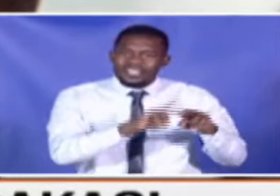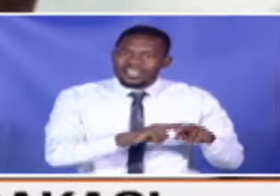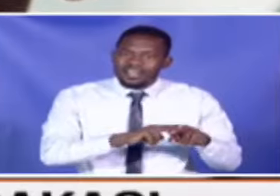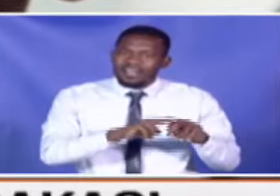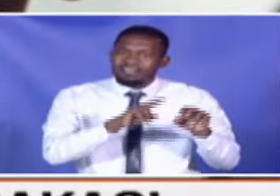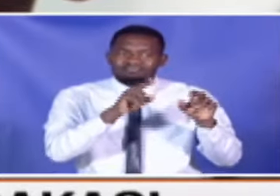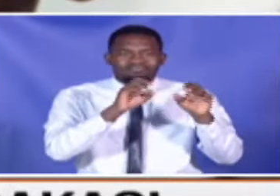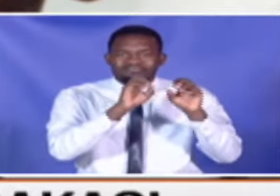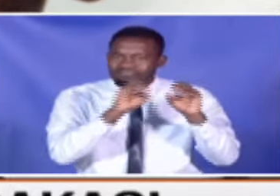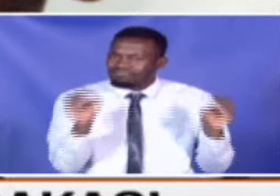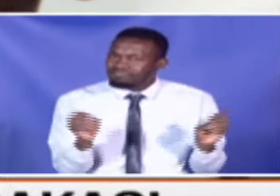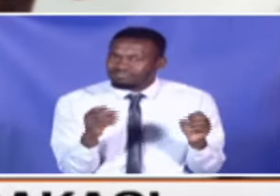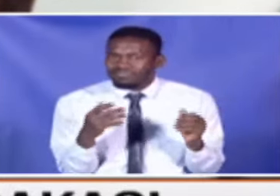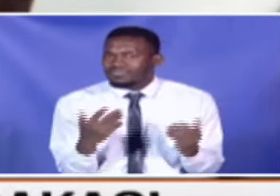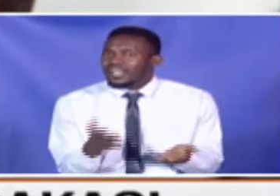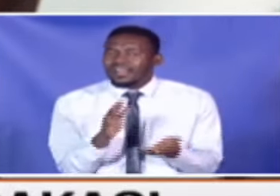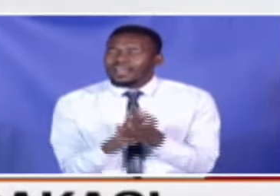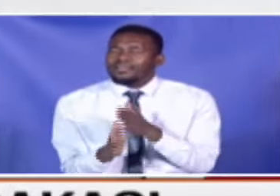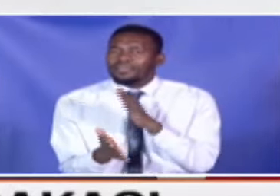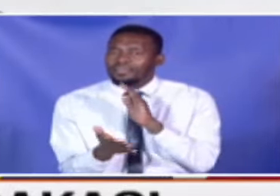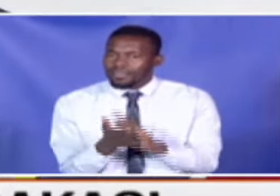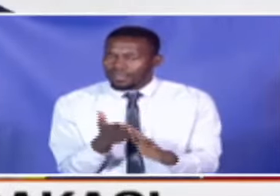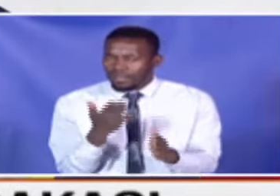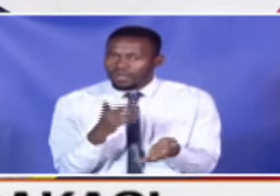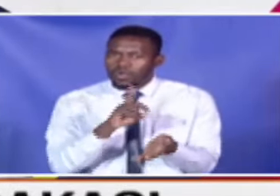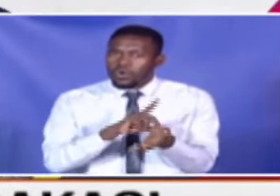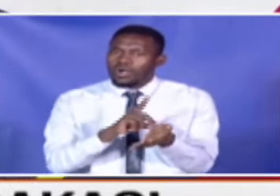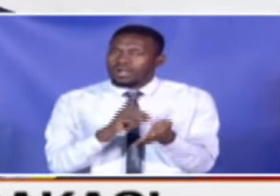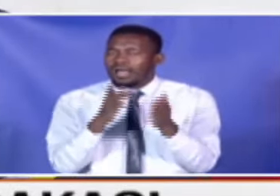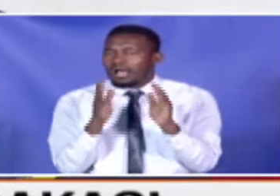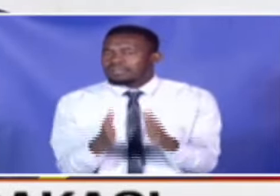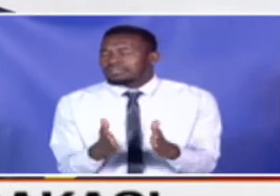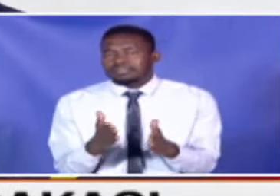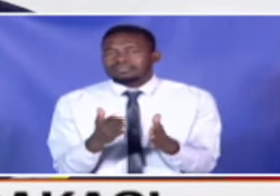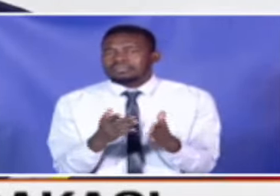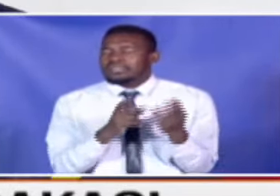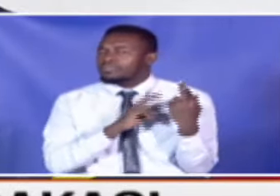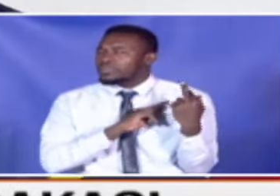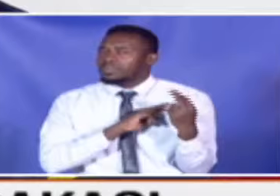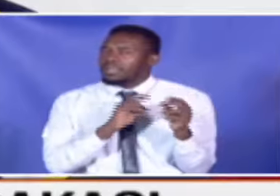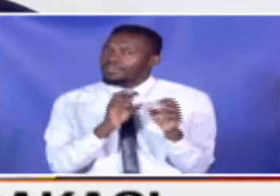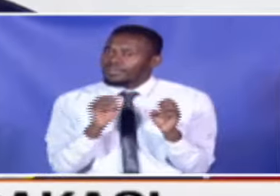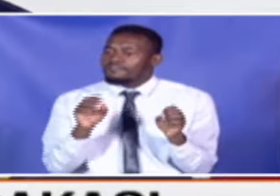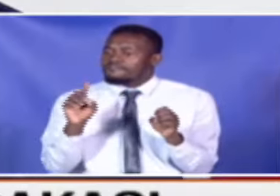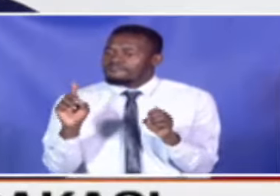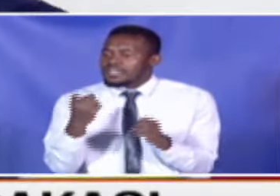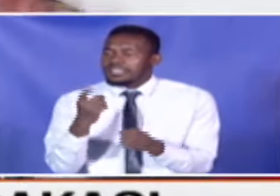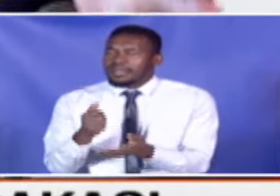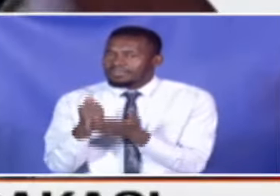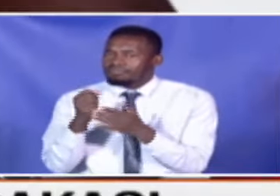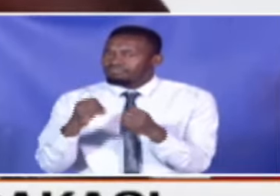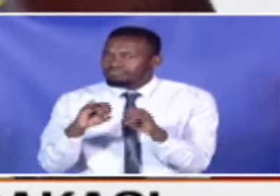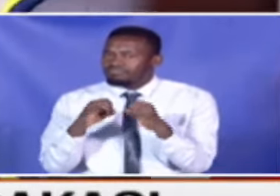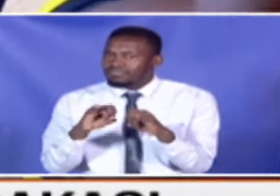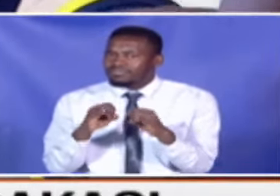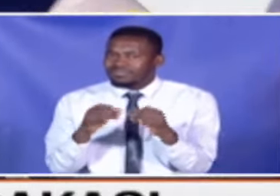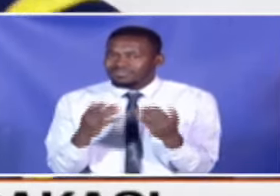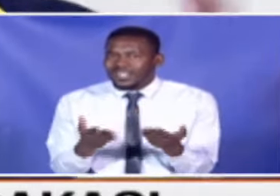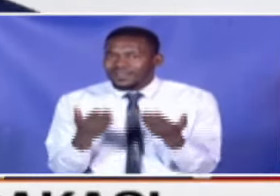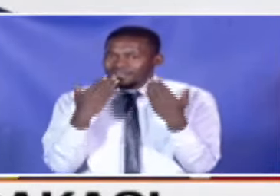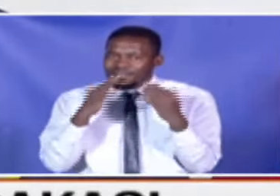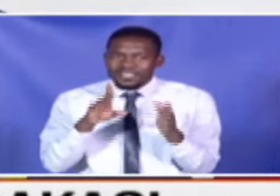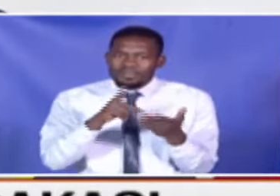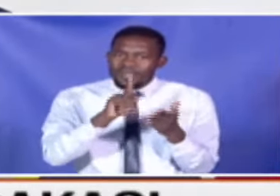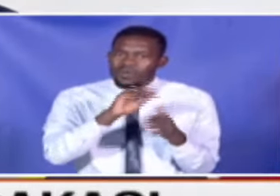huku, na tukawacha madaktari wanamshukulikia. Wanamfanyia first aid nini. So sisi kufika huku tumemaliza kulipa kila